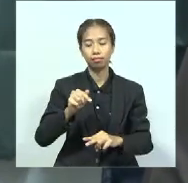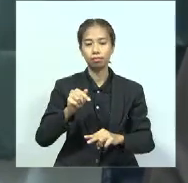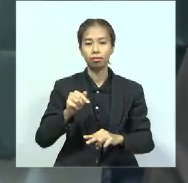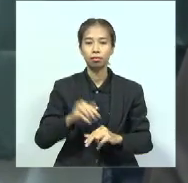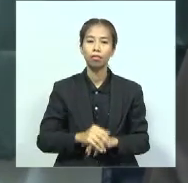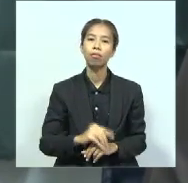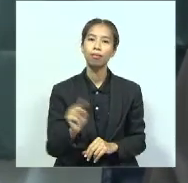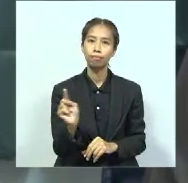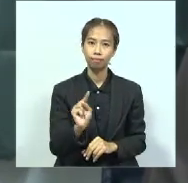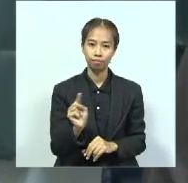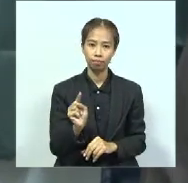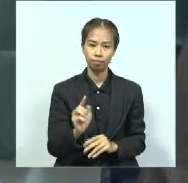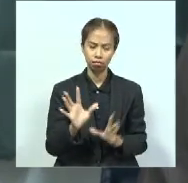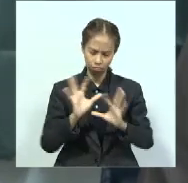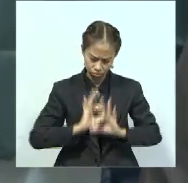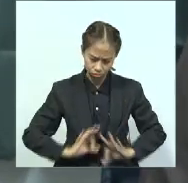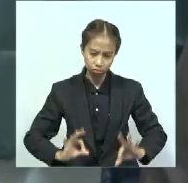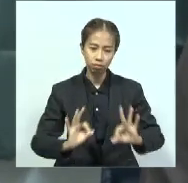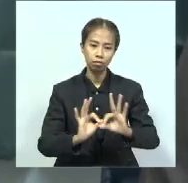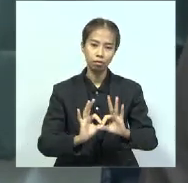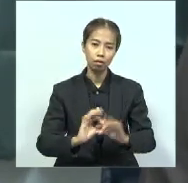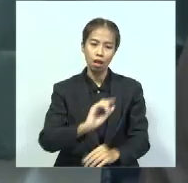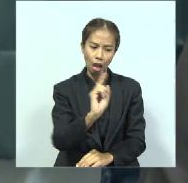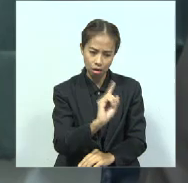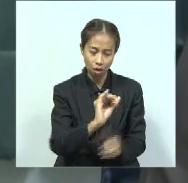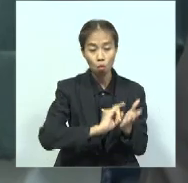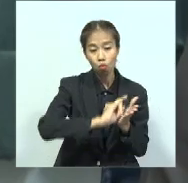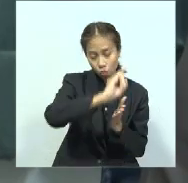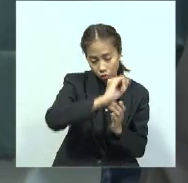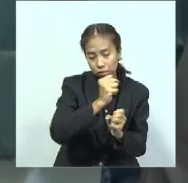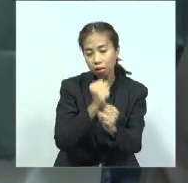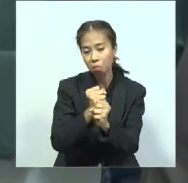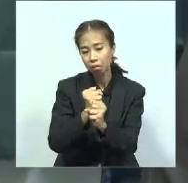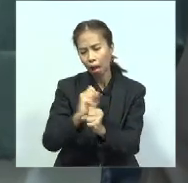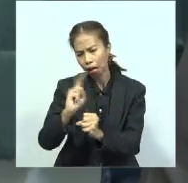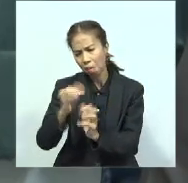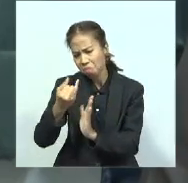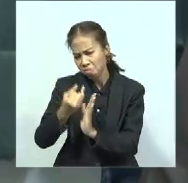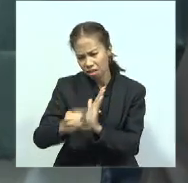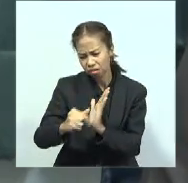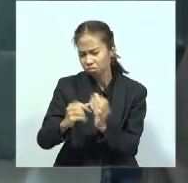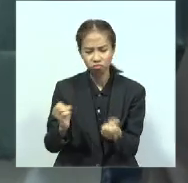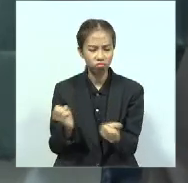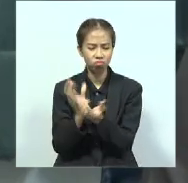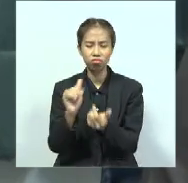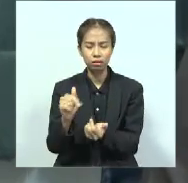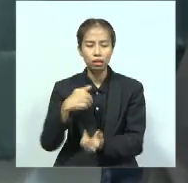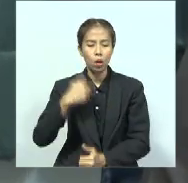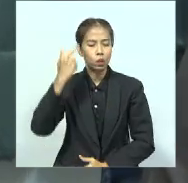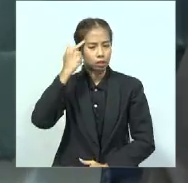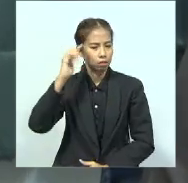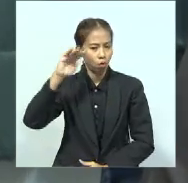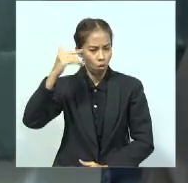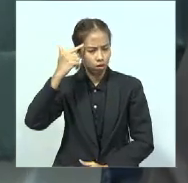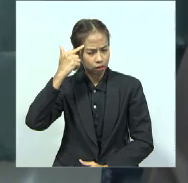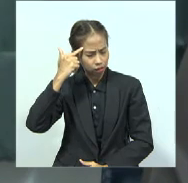ได้ก็คือต้องมีความรู้สึกว่าสิ่งไหนที่มันถูกต้องนะครับที่มันไม่ส่งผลต่อคนอื่นเนี่ยนะครับก็ต้องคิดให้